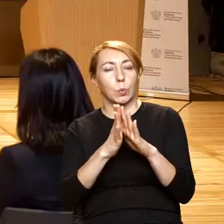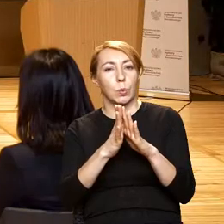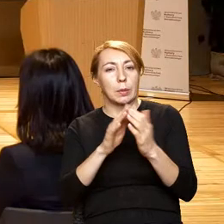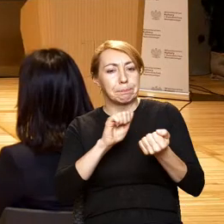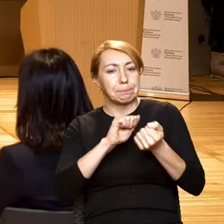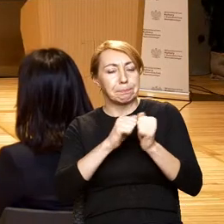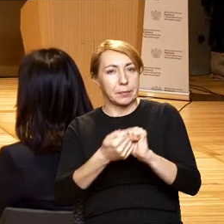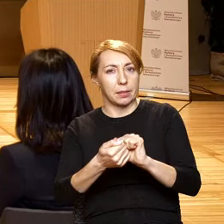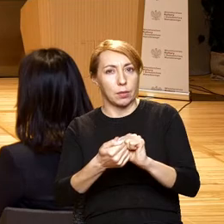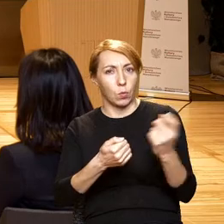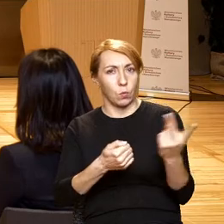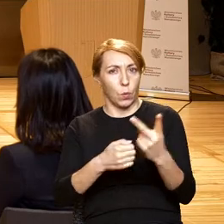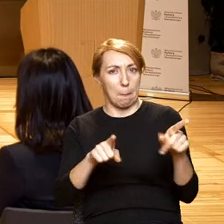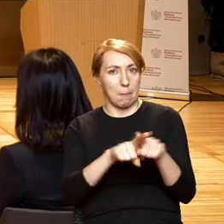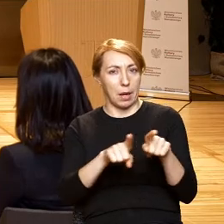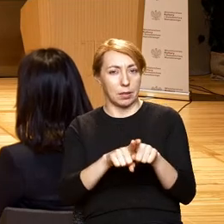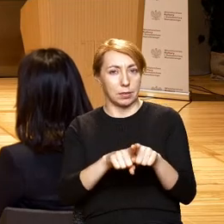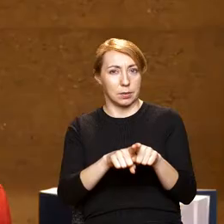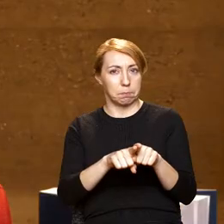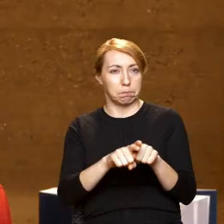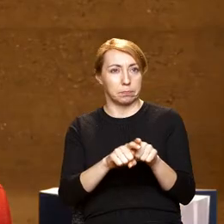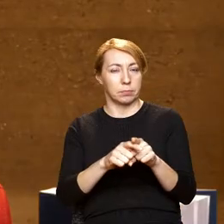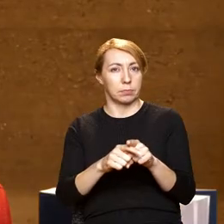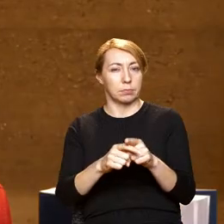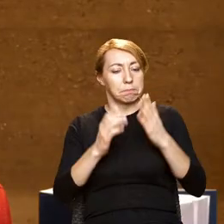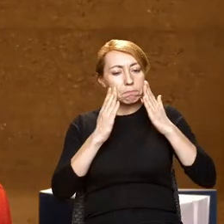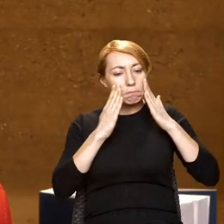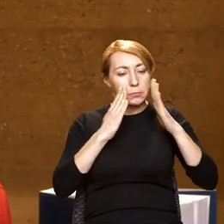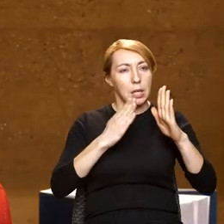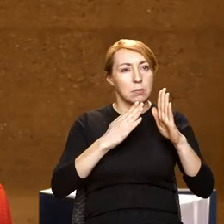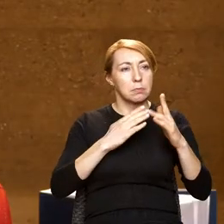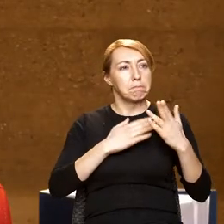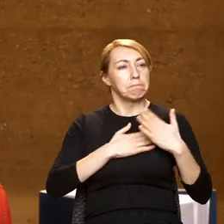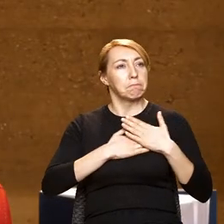braci od takiej, bym powiedziała, patriotycznej